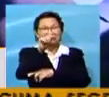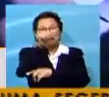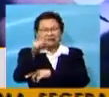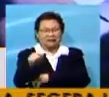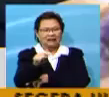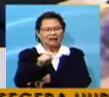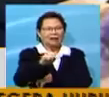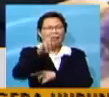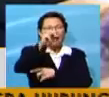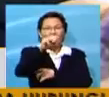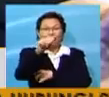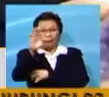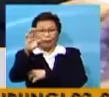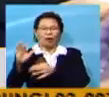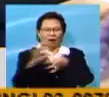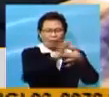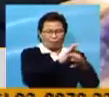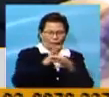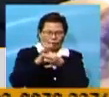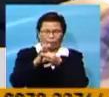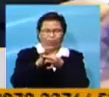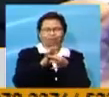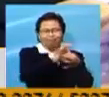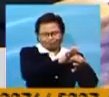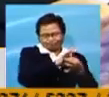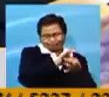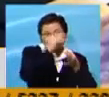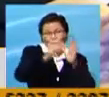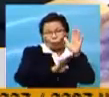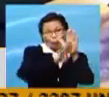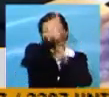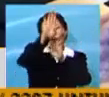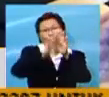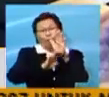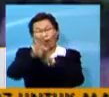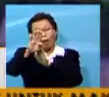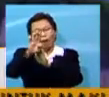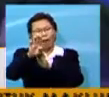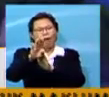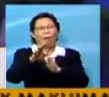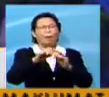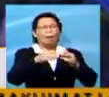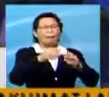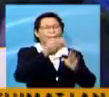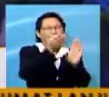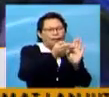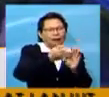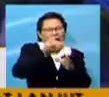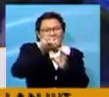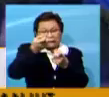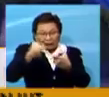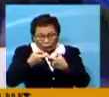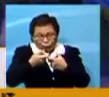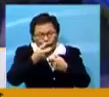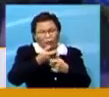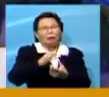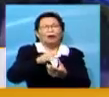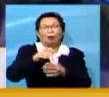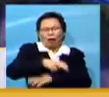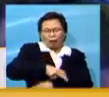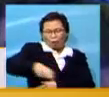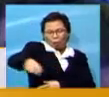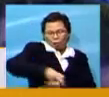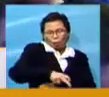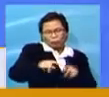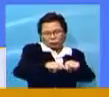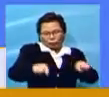Berhad akan bekerjasama dengan Kainiao Network bagi membangunkan platform perbankan elektronik dan hub logistik di kawasan seluas 20